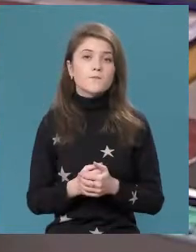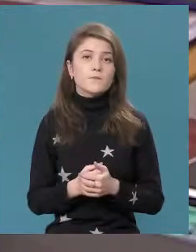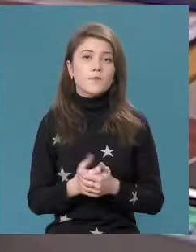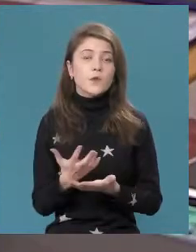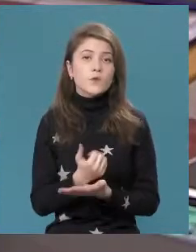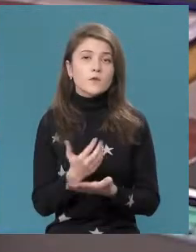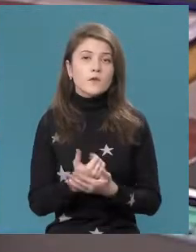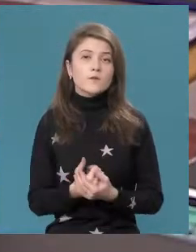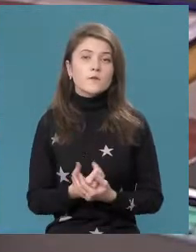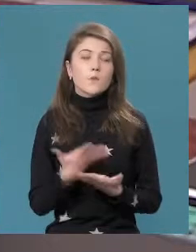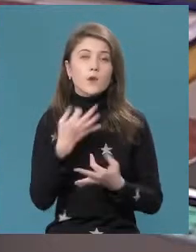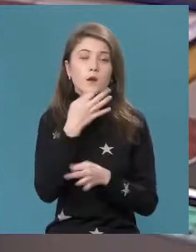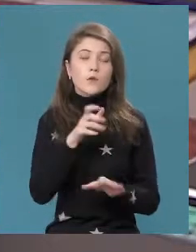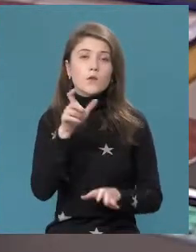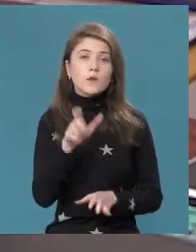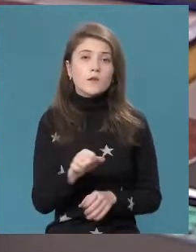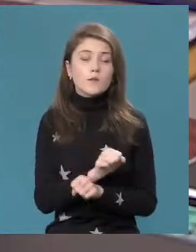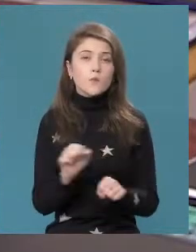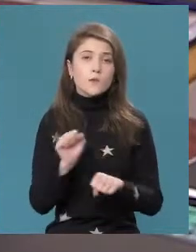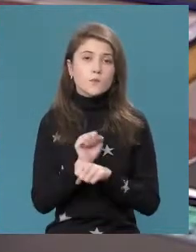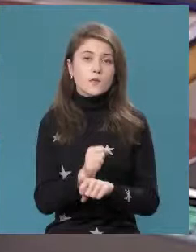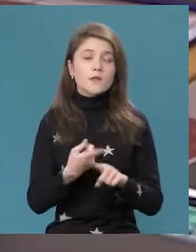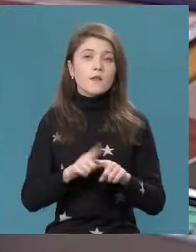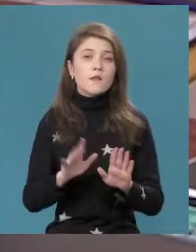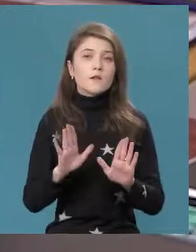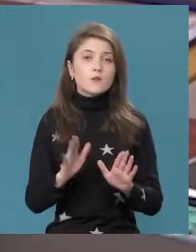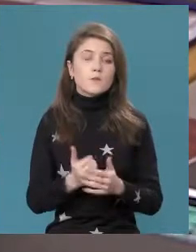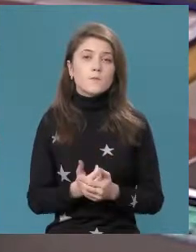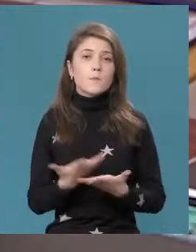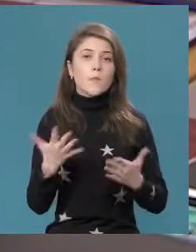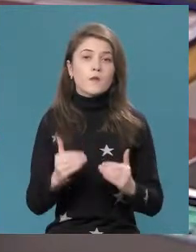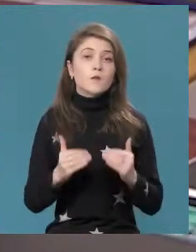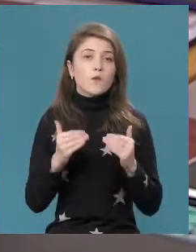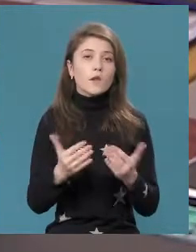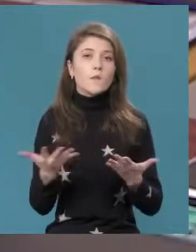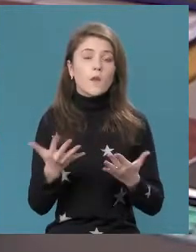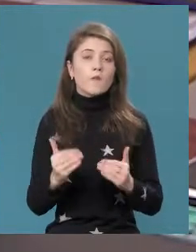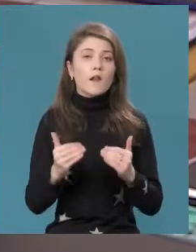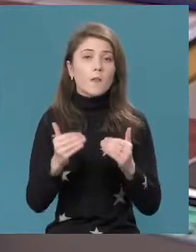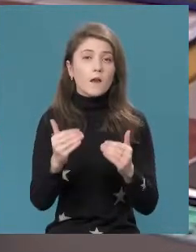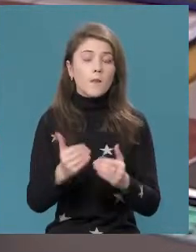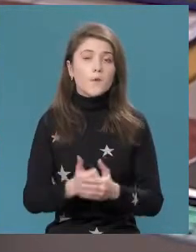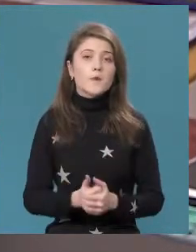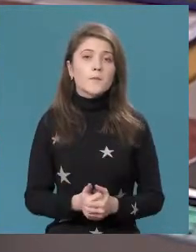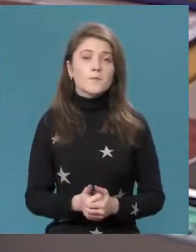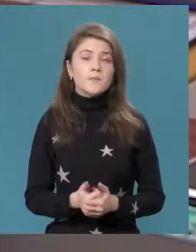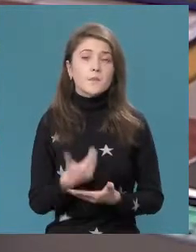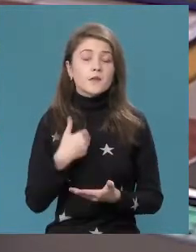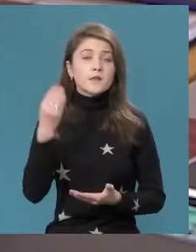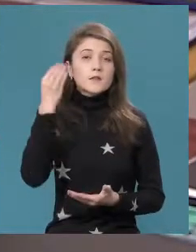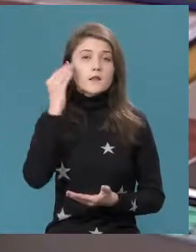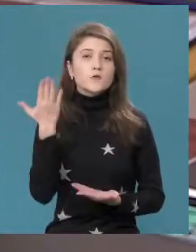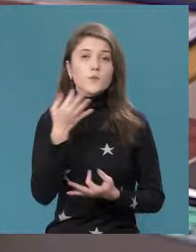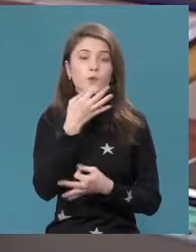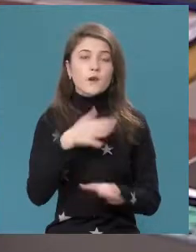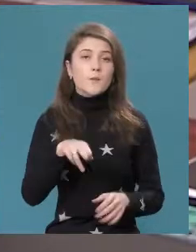можна зупинятися на досягнутому, тому що це лише певна сходинка, лише певний етап. І мені здається, що навіть будь-яка премія,